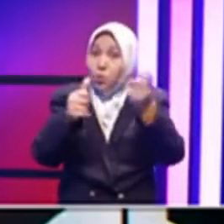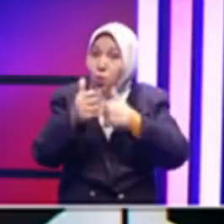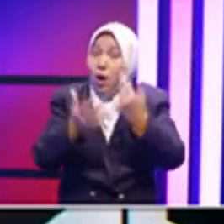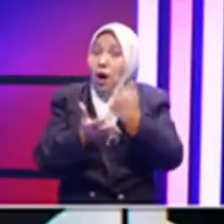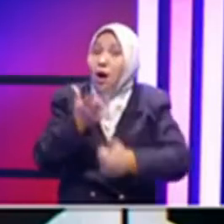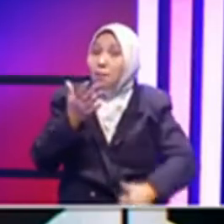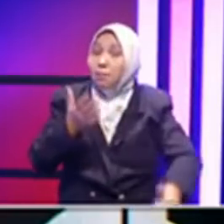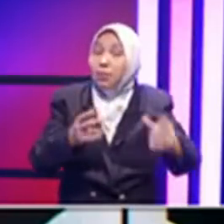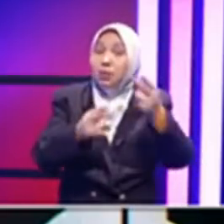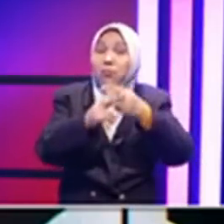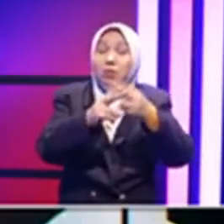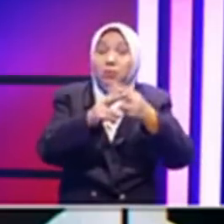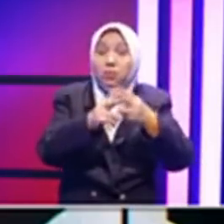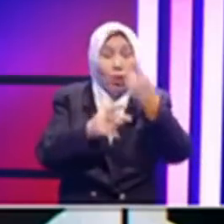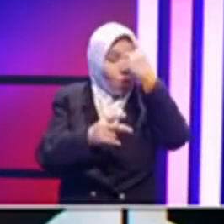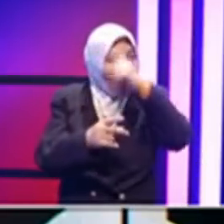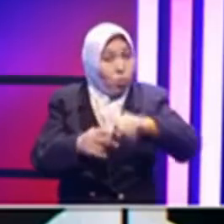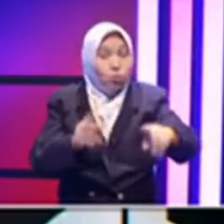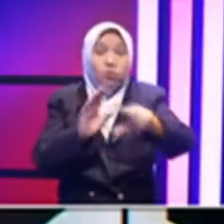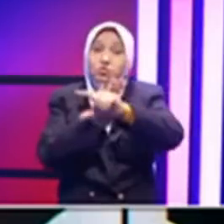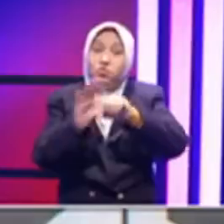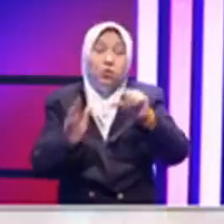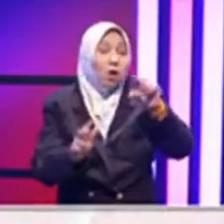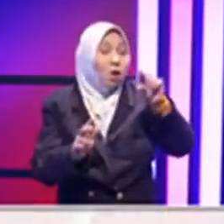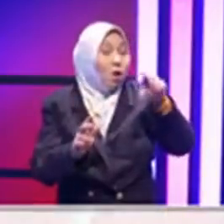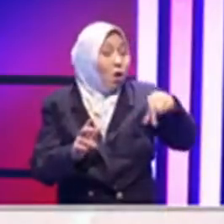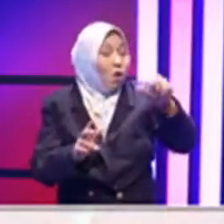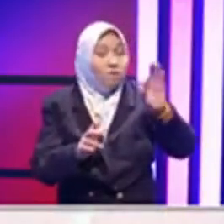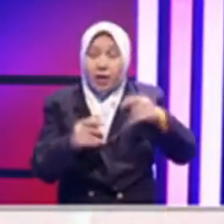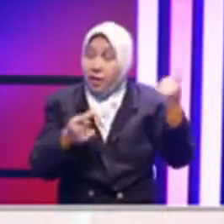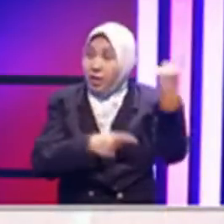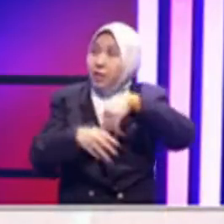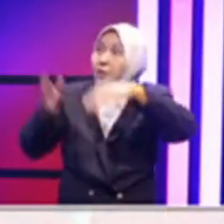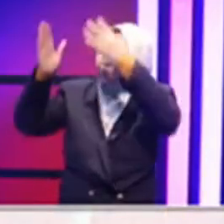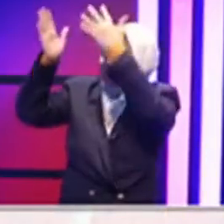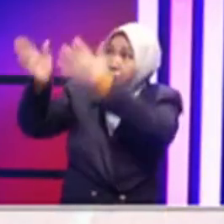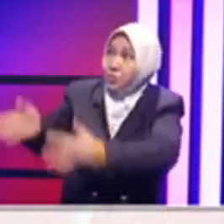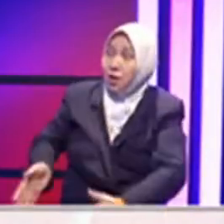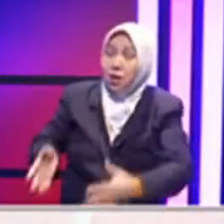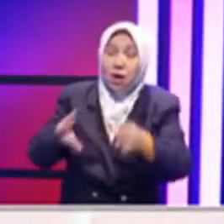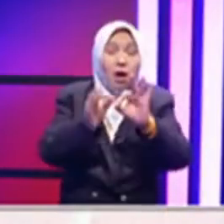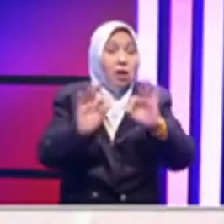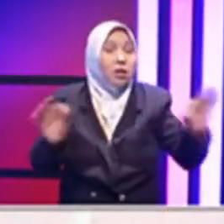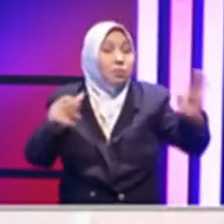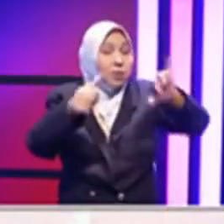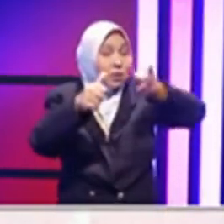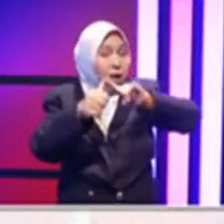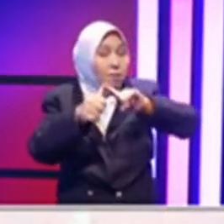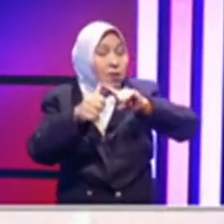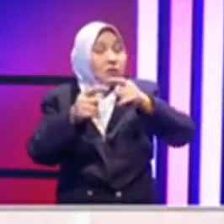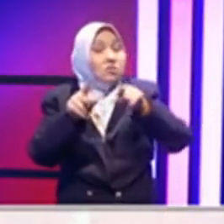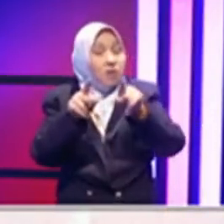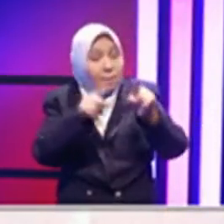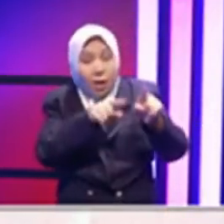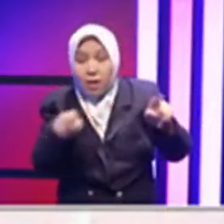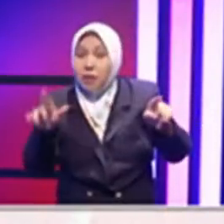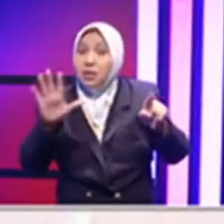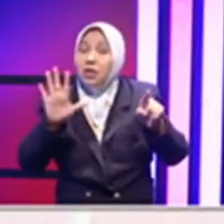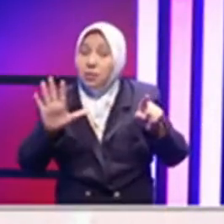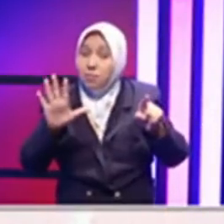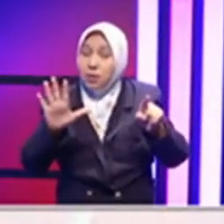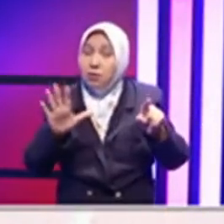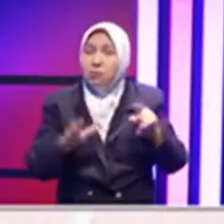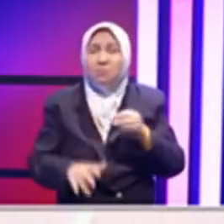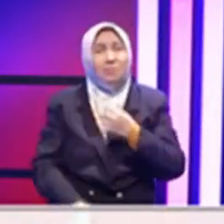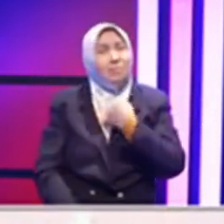apakah sinopsis bagi surah Qaf pada hari ini, iaitu daripada ayat yang pertama hingga ayat yang kelima,